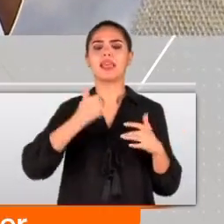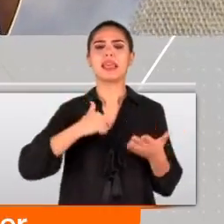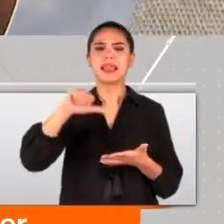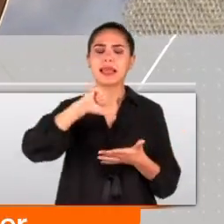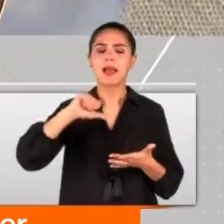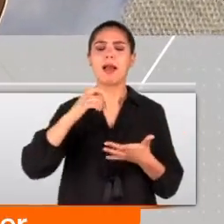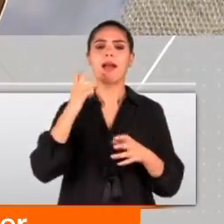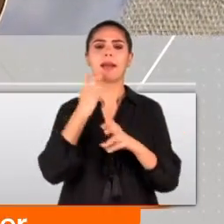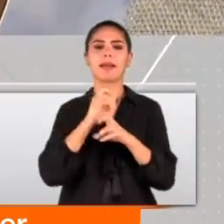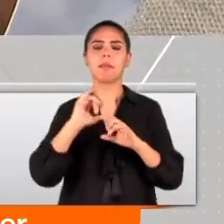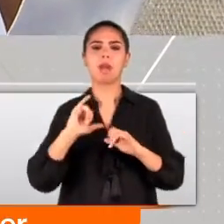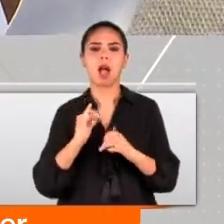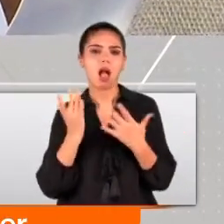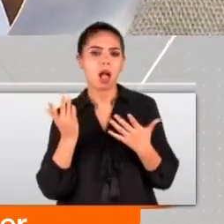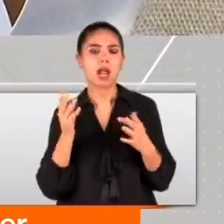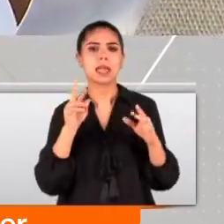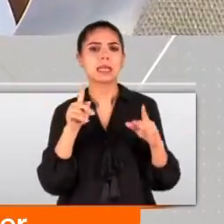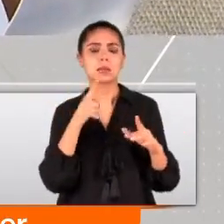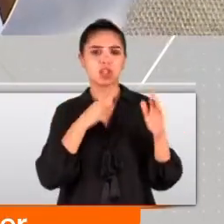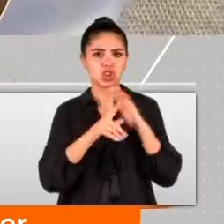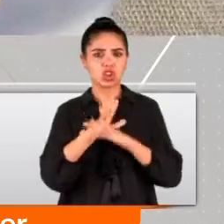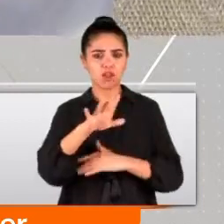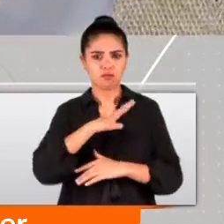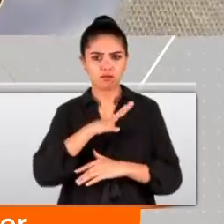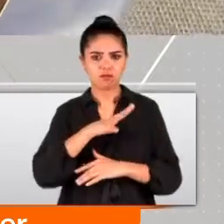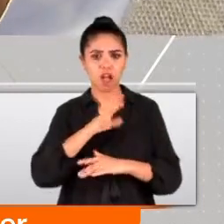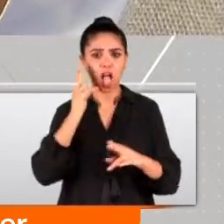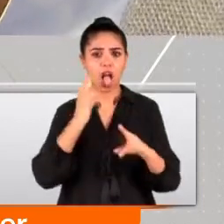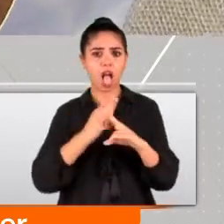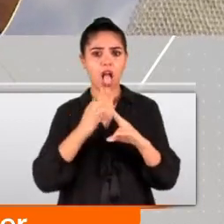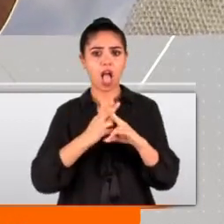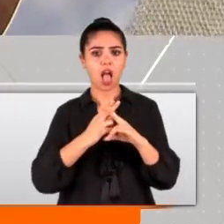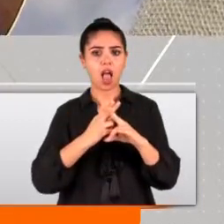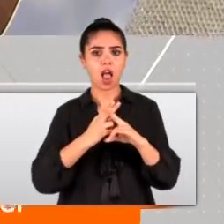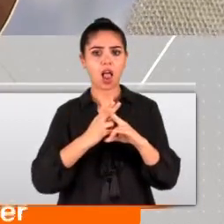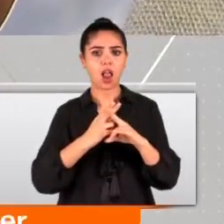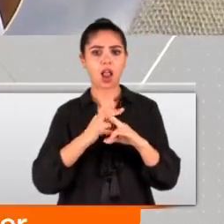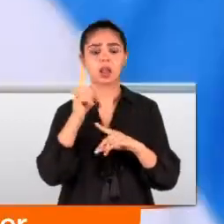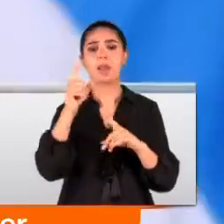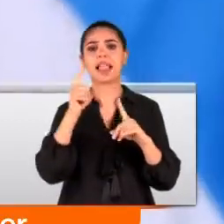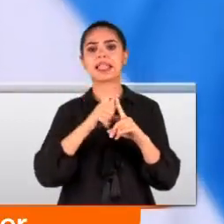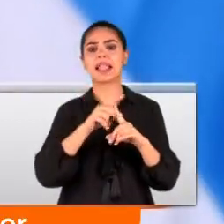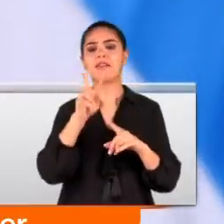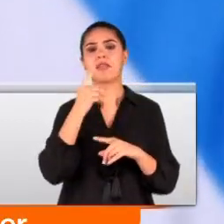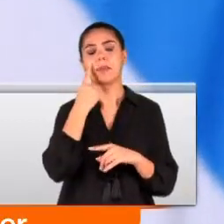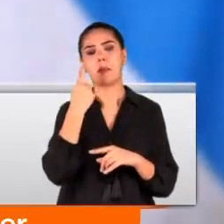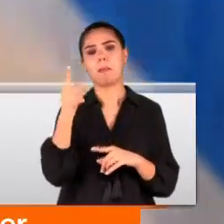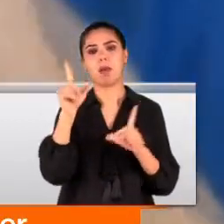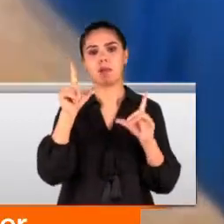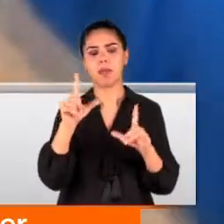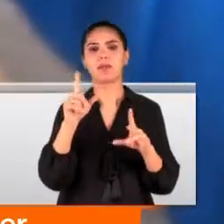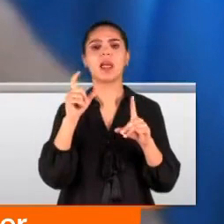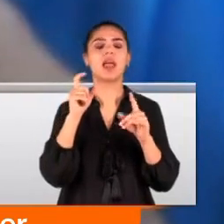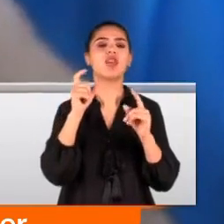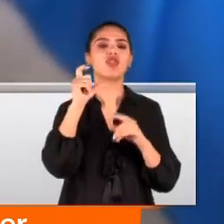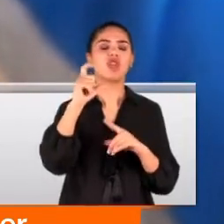böyle kemiklerde sızlama gibi şikayetler oluyorsa acilen D3 düzeyinize baktırın derim. C ve D vitaminleri,